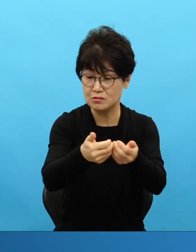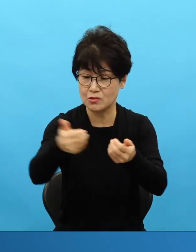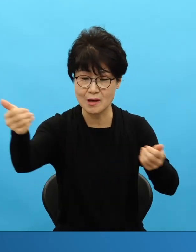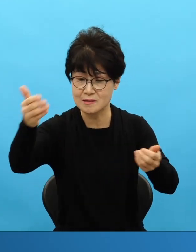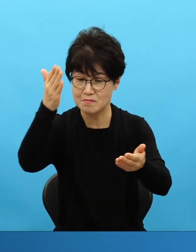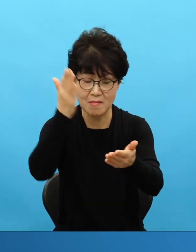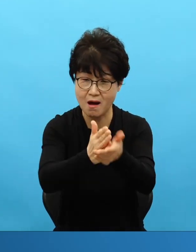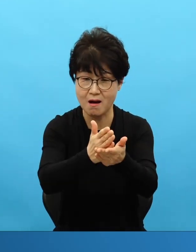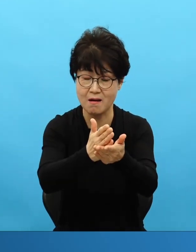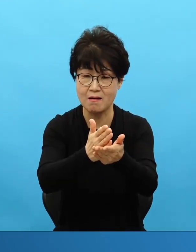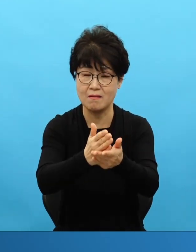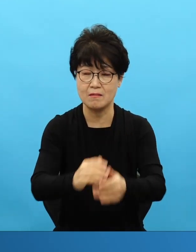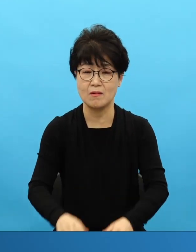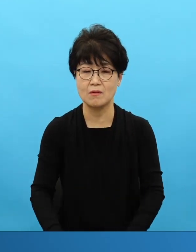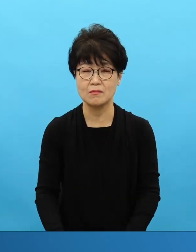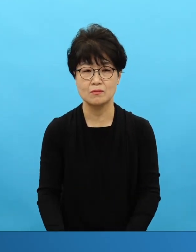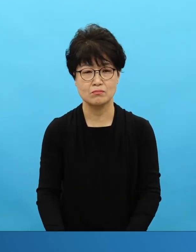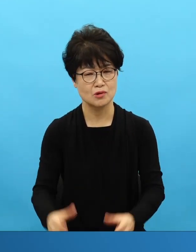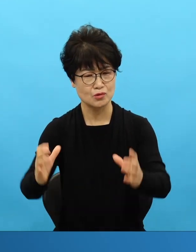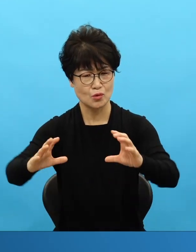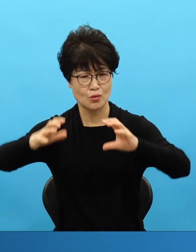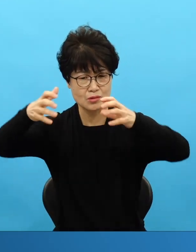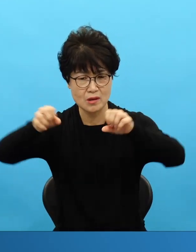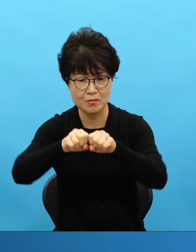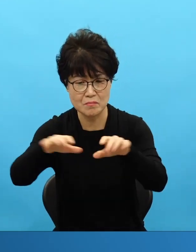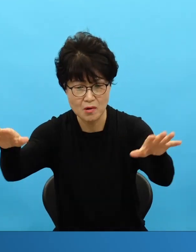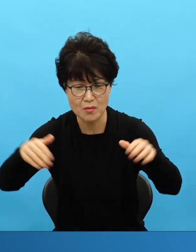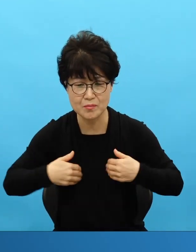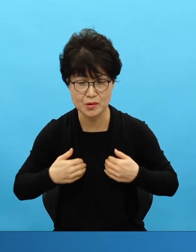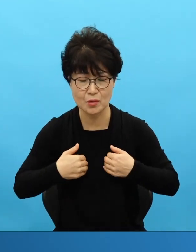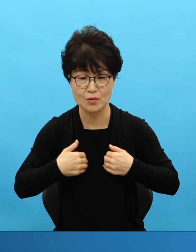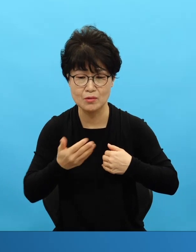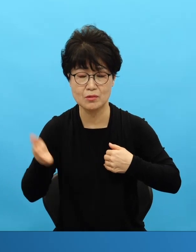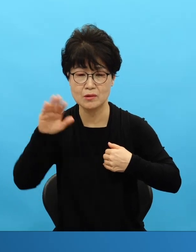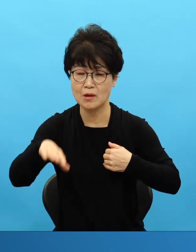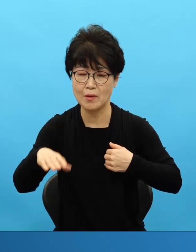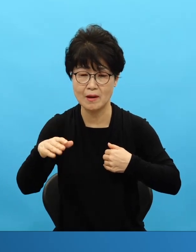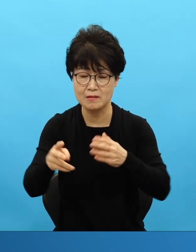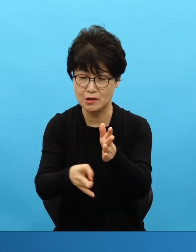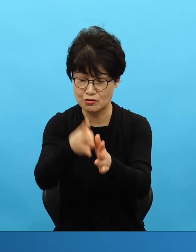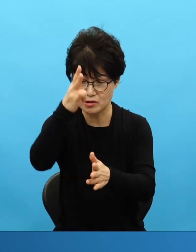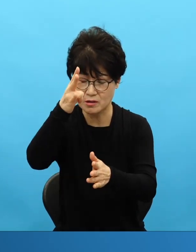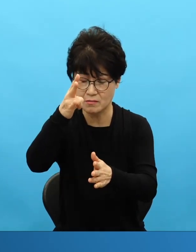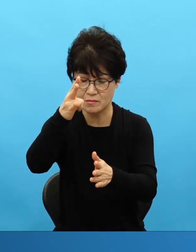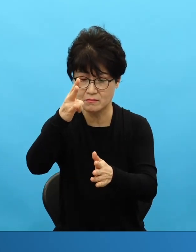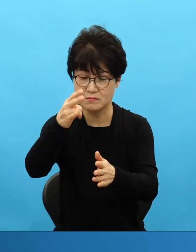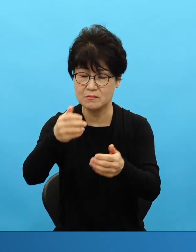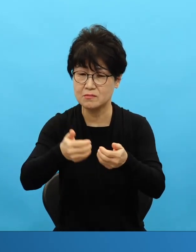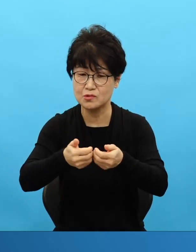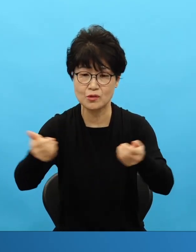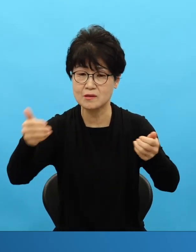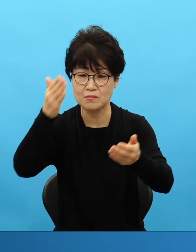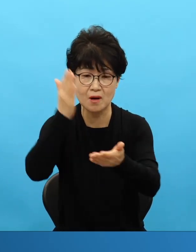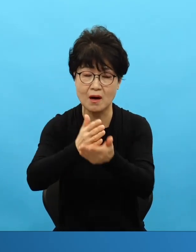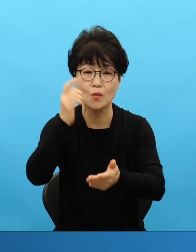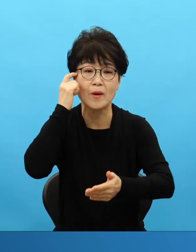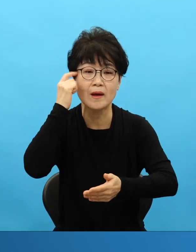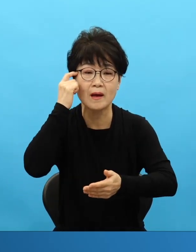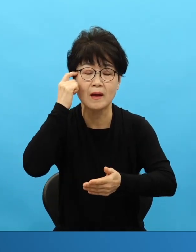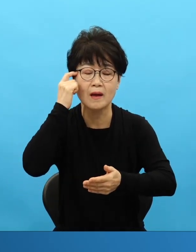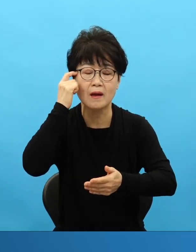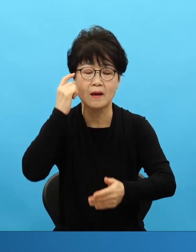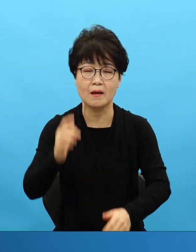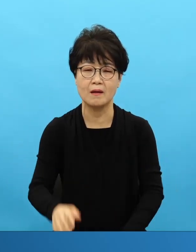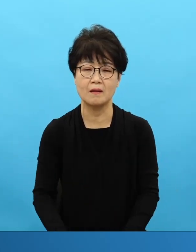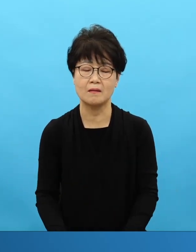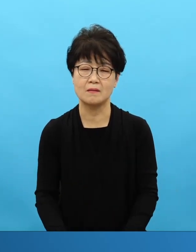said to go to the ends of the earth, but he says don't leave Jerusalem. 아버지 약속한 걸 기다리라. So wait for the promise of my